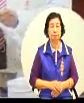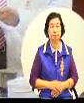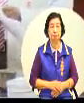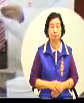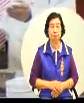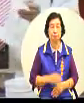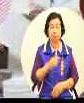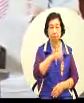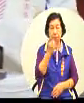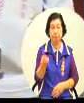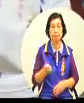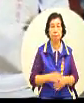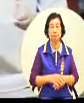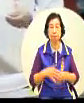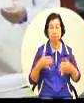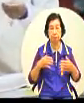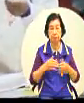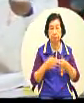下一个议题，